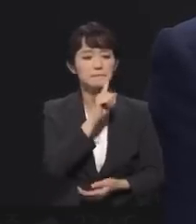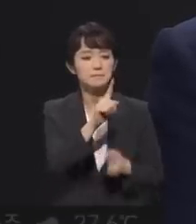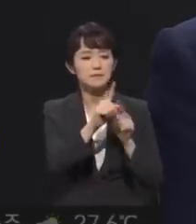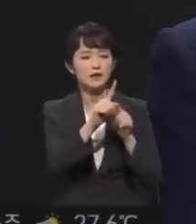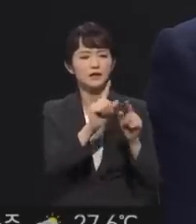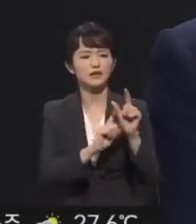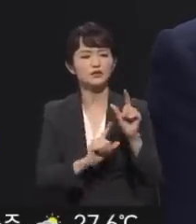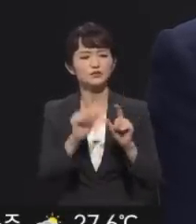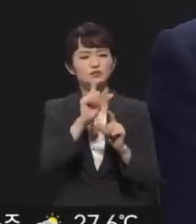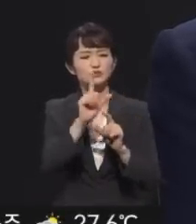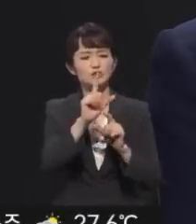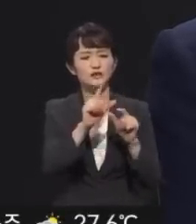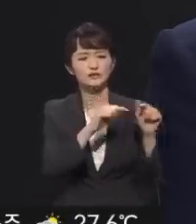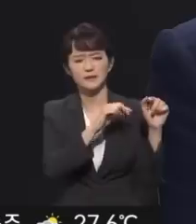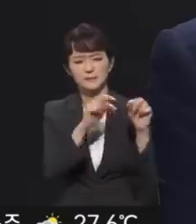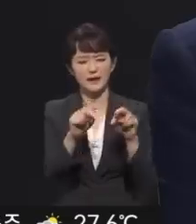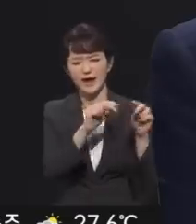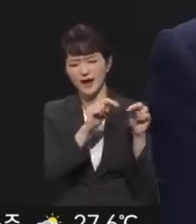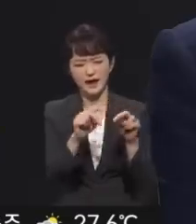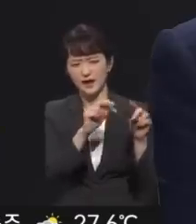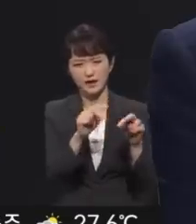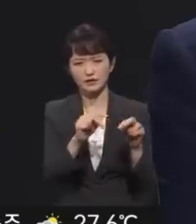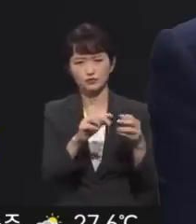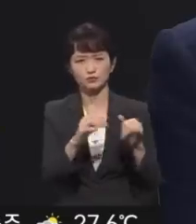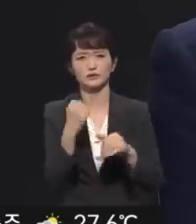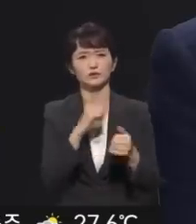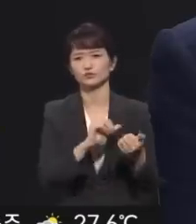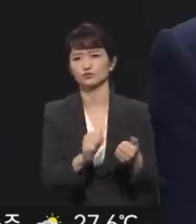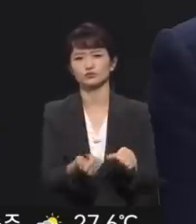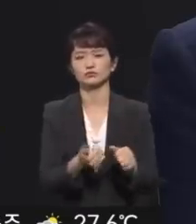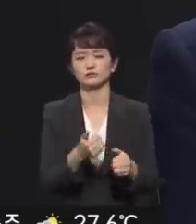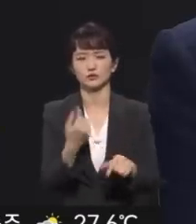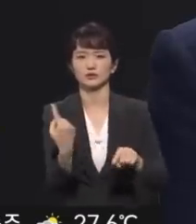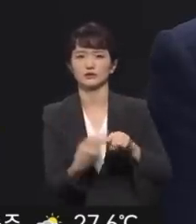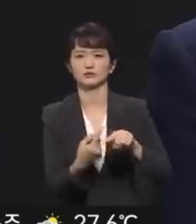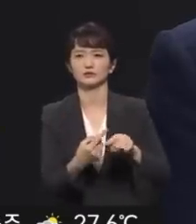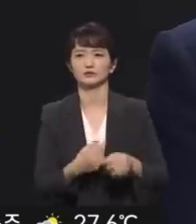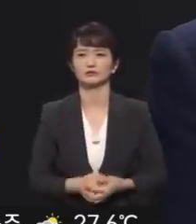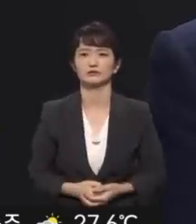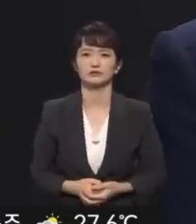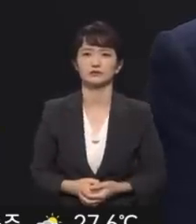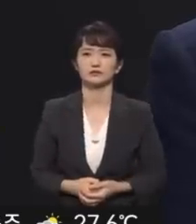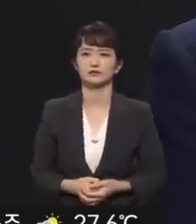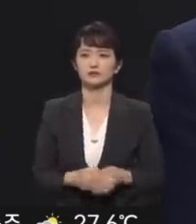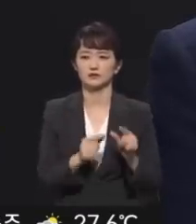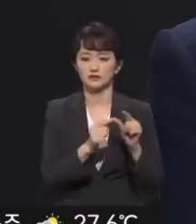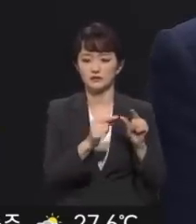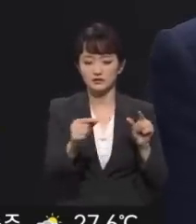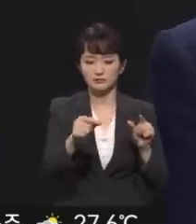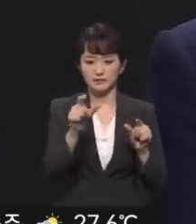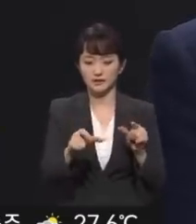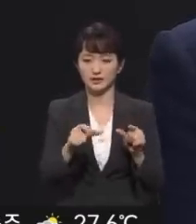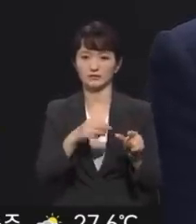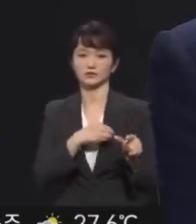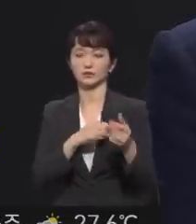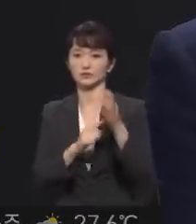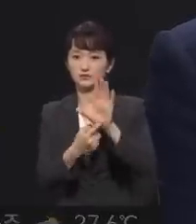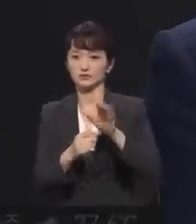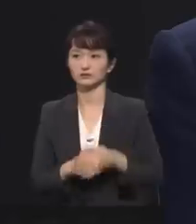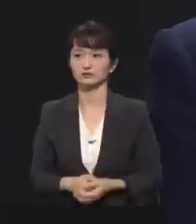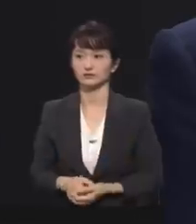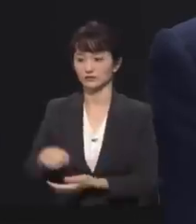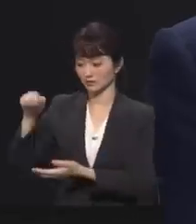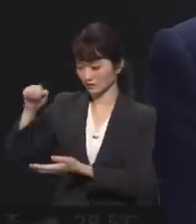제가 볼때 정말 p 국민 이미 죽는 길이 구요 또 하나 제일 우려스러운 것은 여기에 대해서 제가 지금 듣기로 일부 강경 또 단원들은 2탄